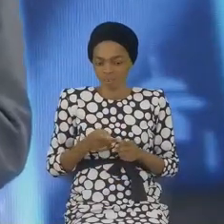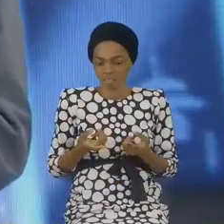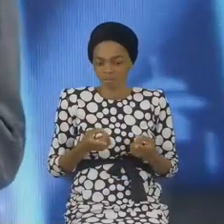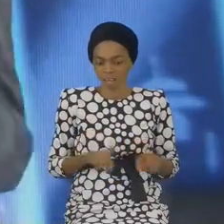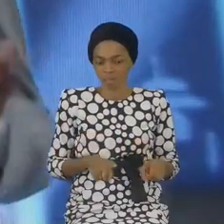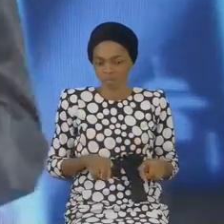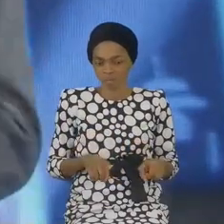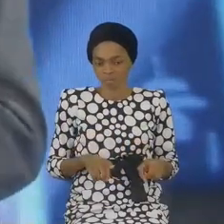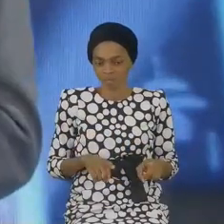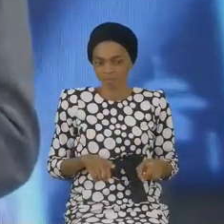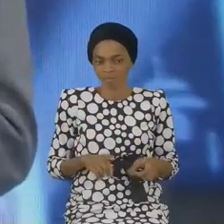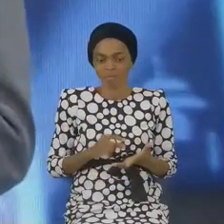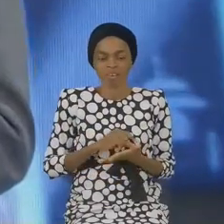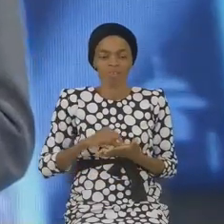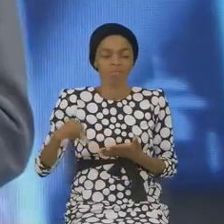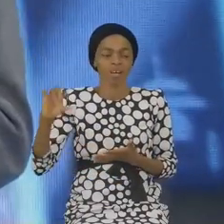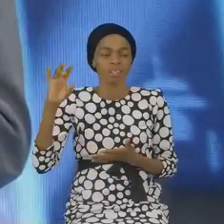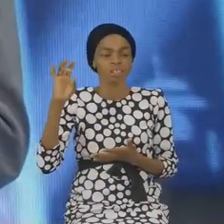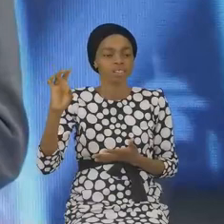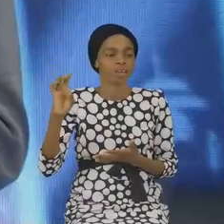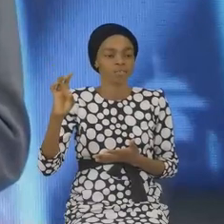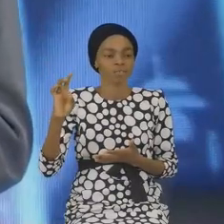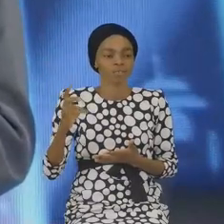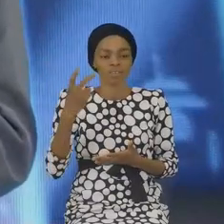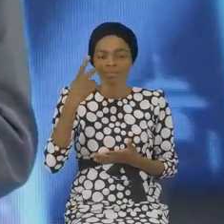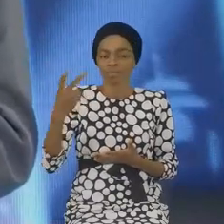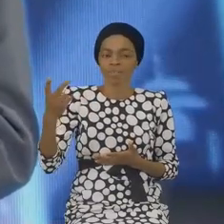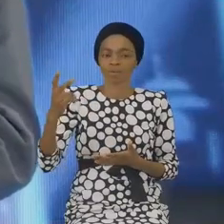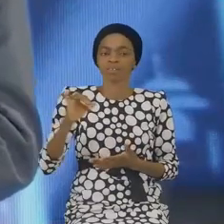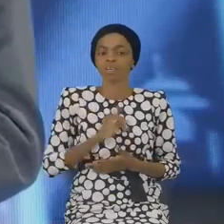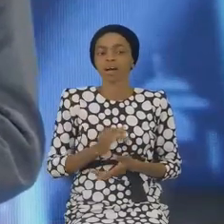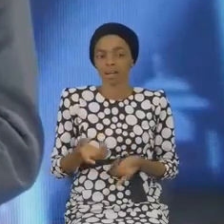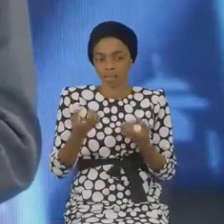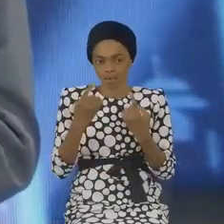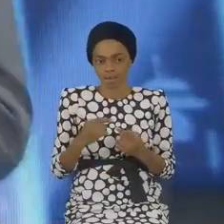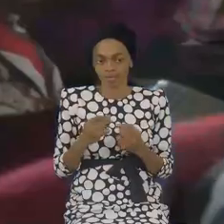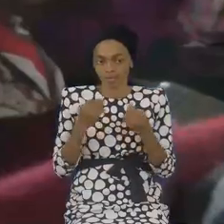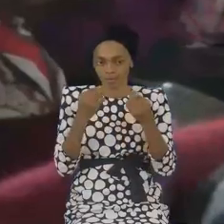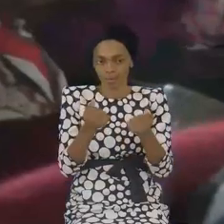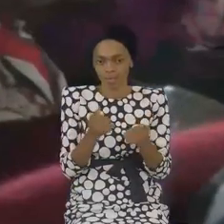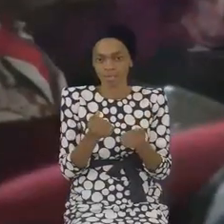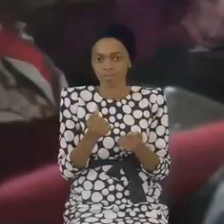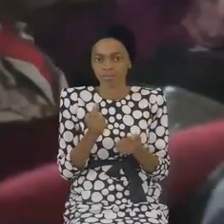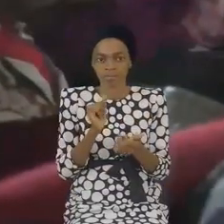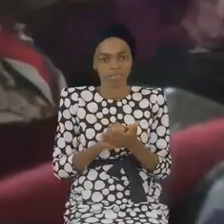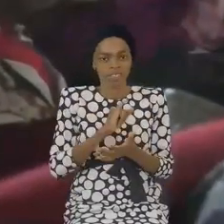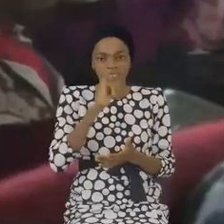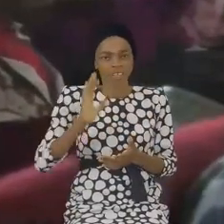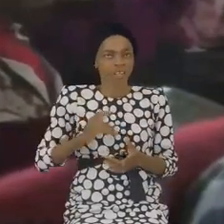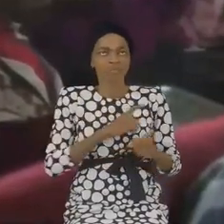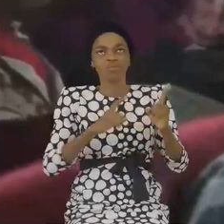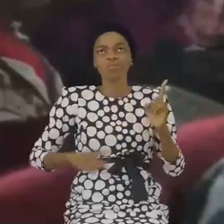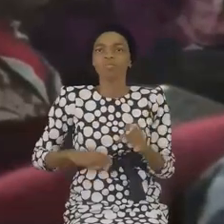Verset 7, et voici, je viens bientôt. C'est notre Seigneur, notre Sauveur,